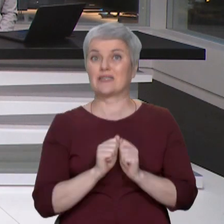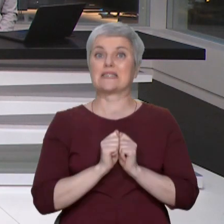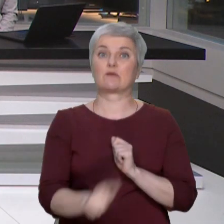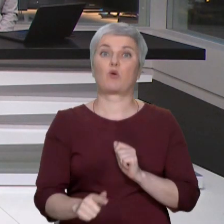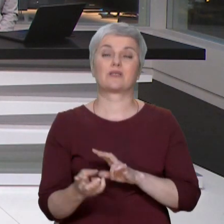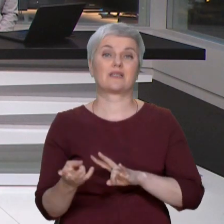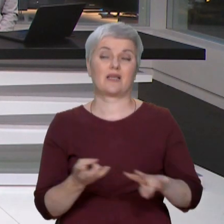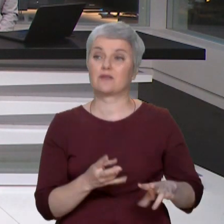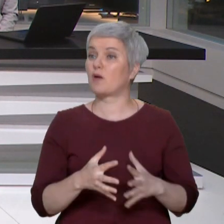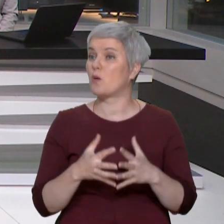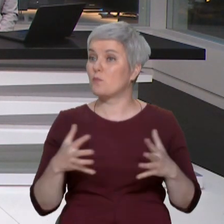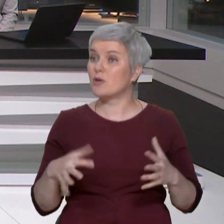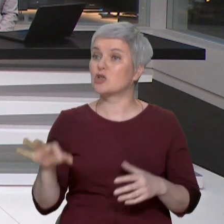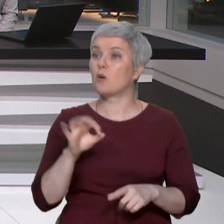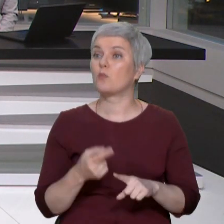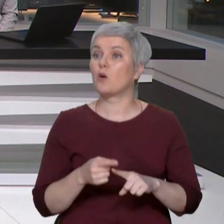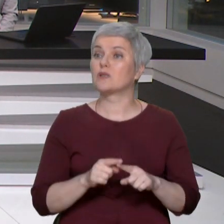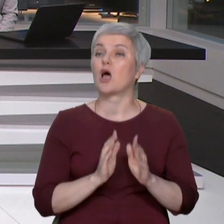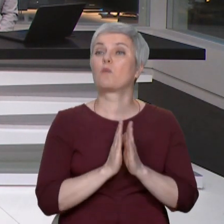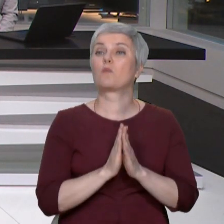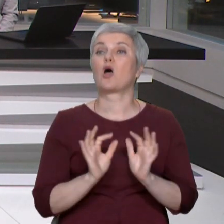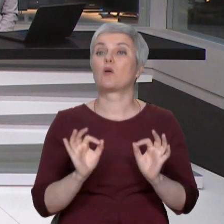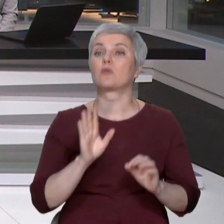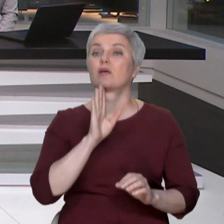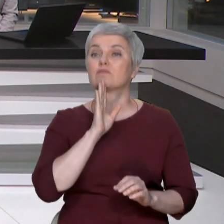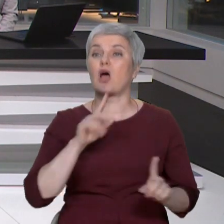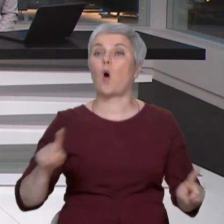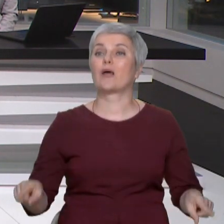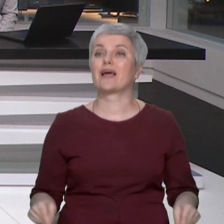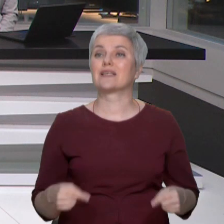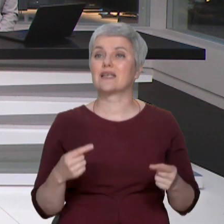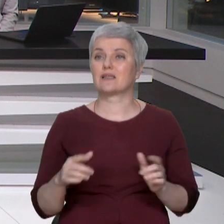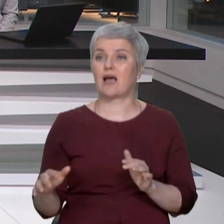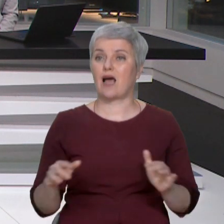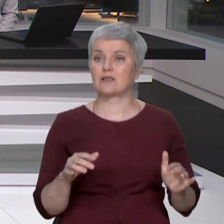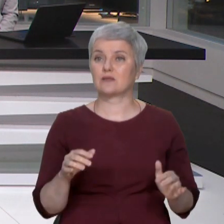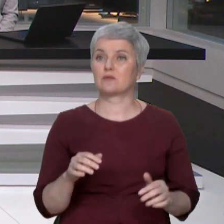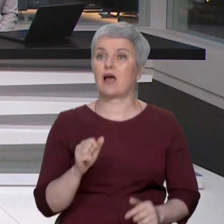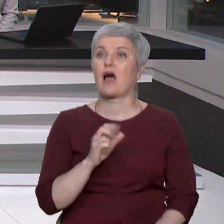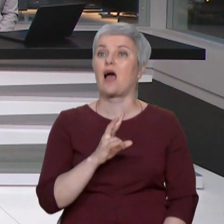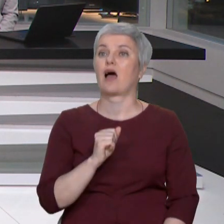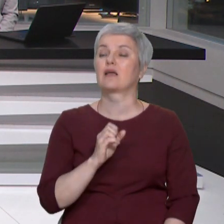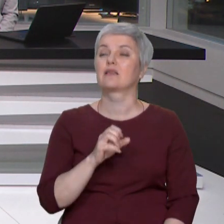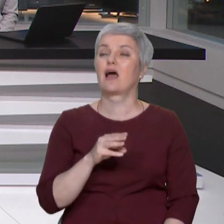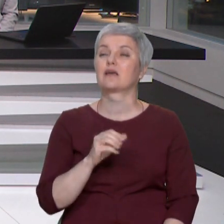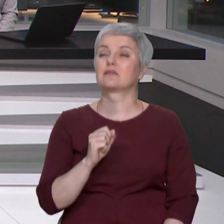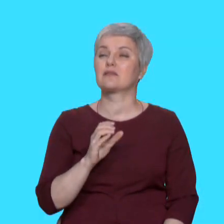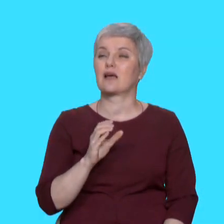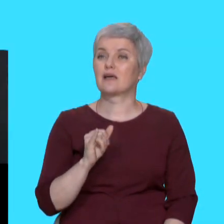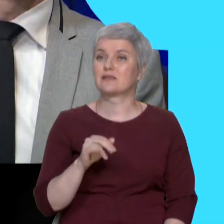ініціативу ми запросили розповісти одну з організаторок кампанії, Анастасія Дмитрук. Анастасія, мої вітання